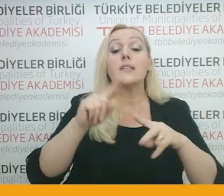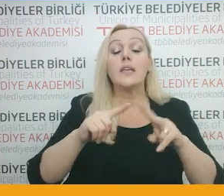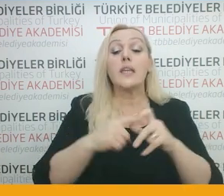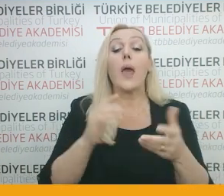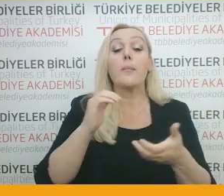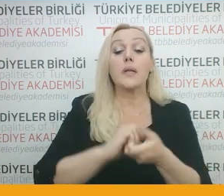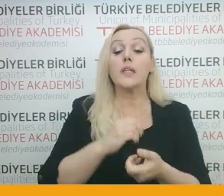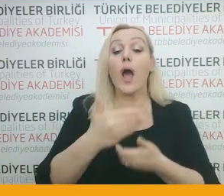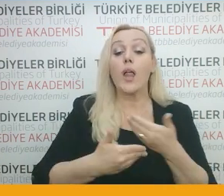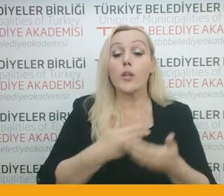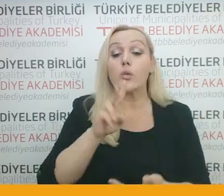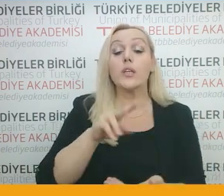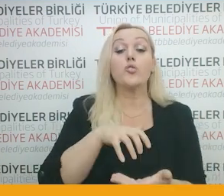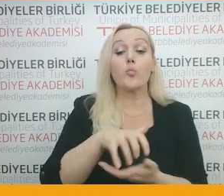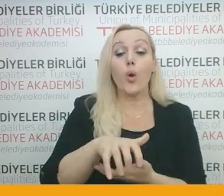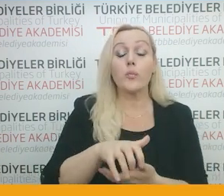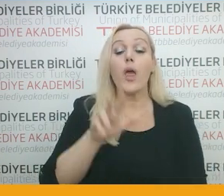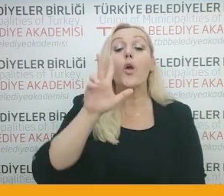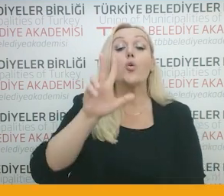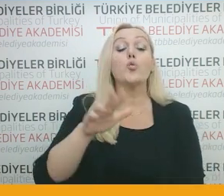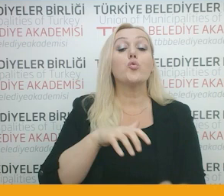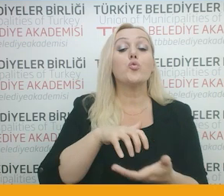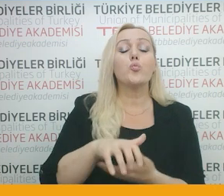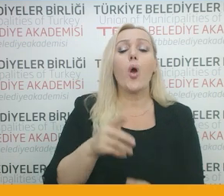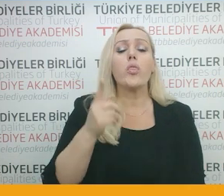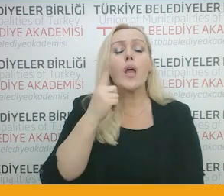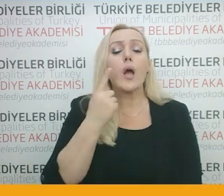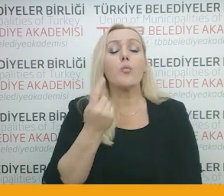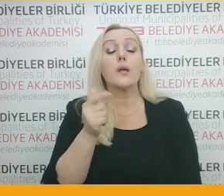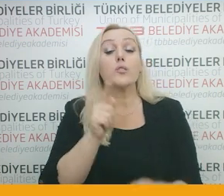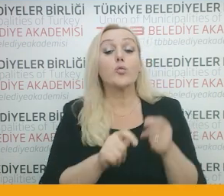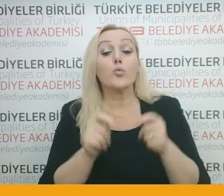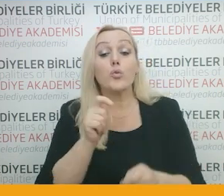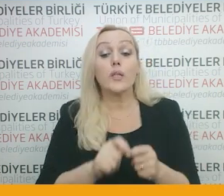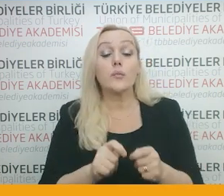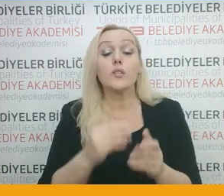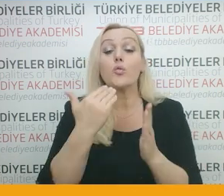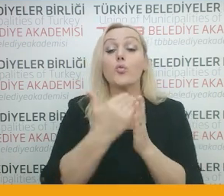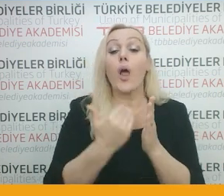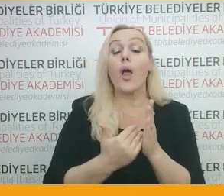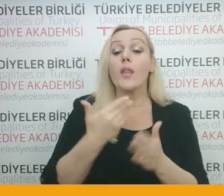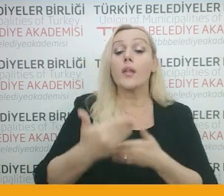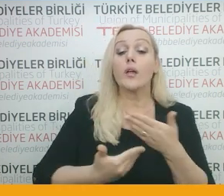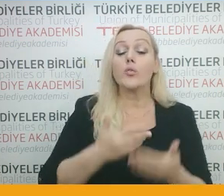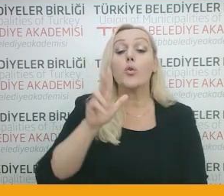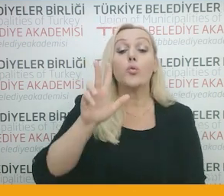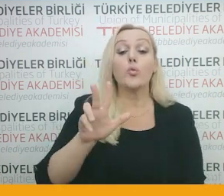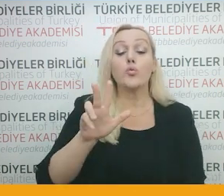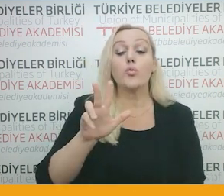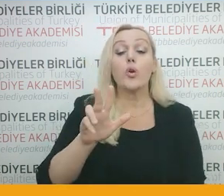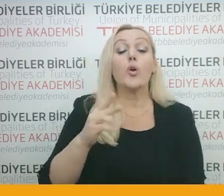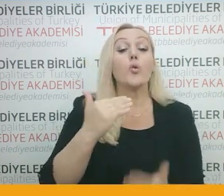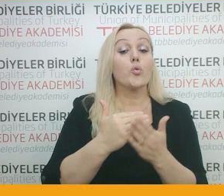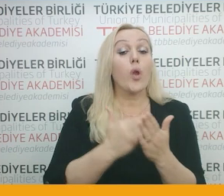ikinci bölümde. Üçüncü bölümde kamu kaynağının kullanılmasının genel esaslarından bahsediyor. Burada üç temel esastan